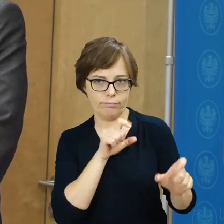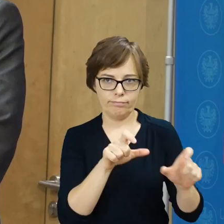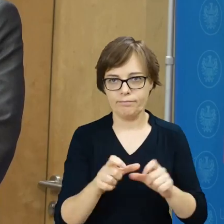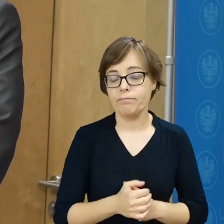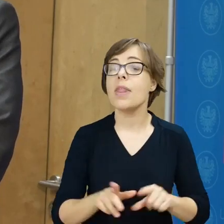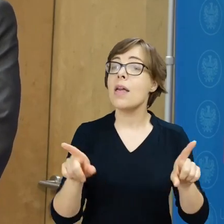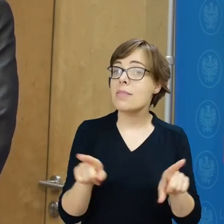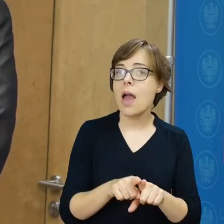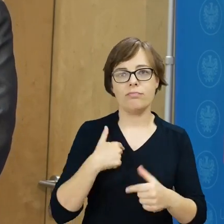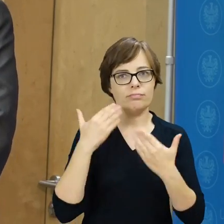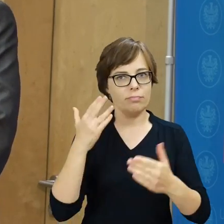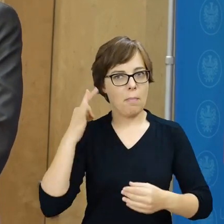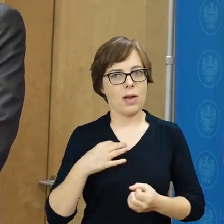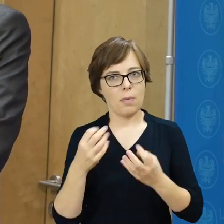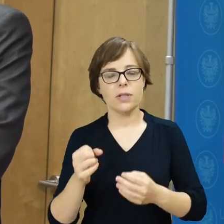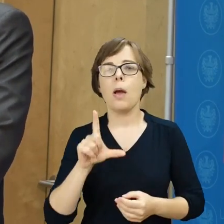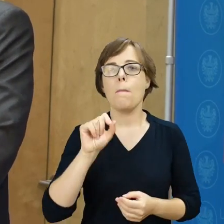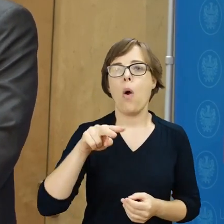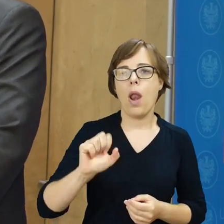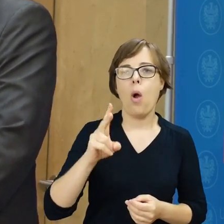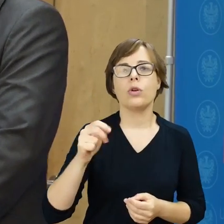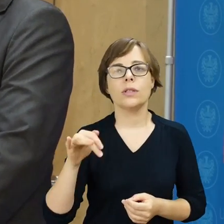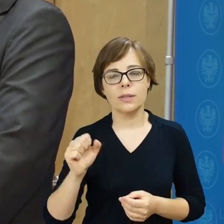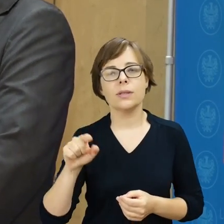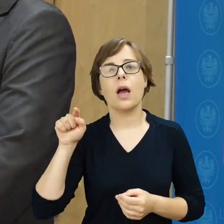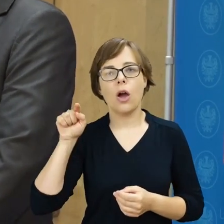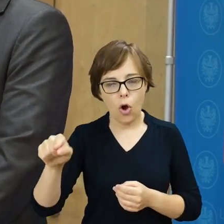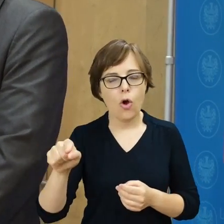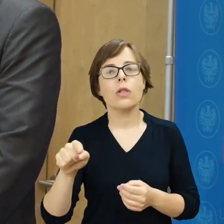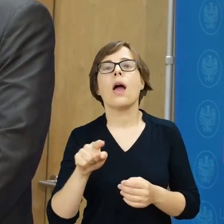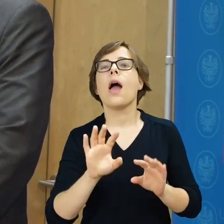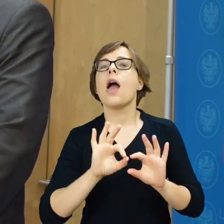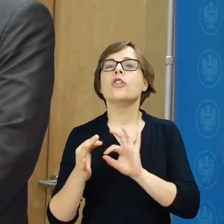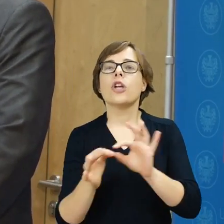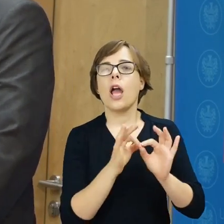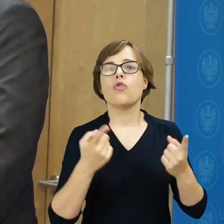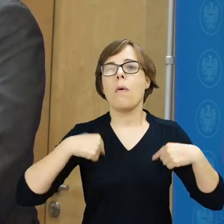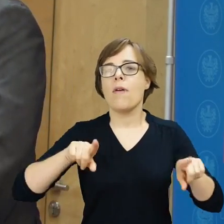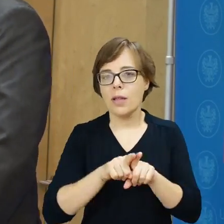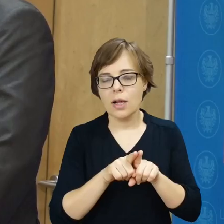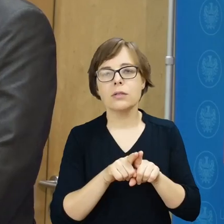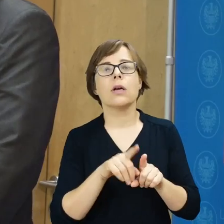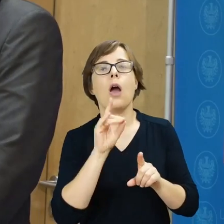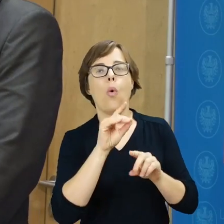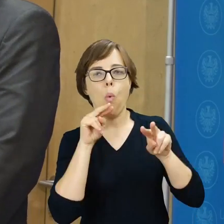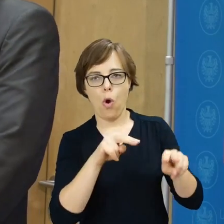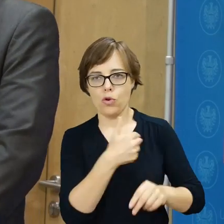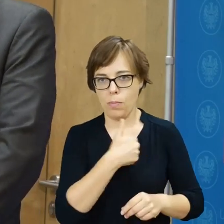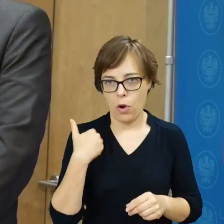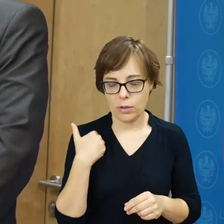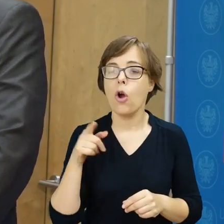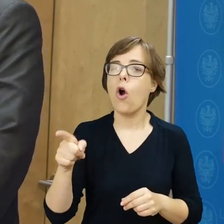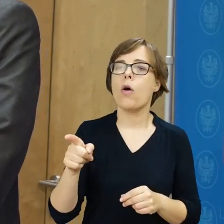panią prawniczkę, panią Paulę Kucińską z sieci obywatelskiej Watchdog Polska, specjalistkę w zakresie dostępu do